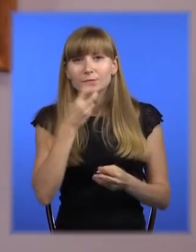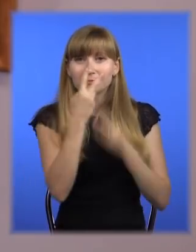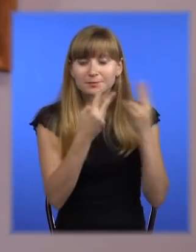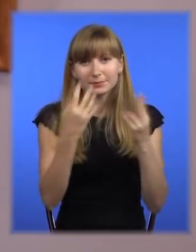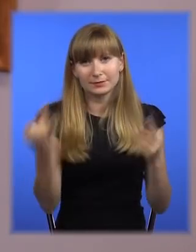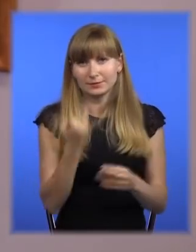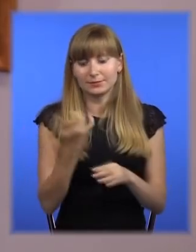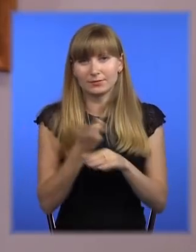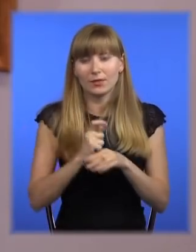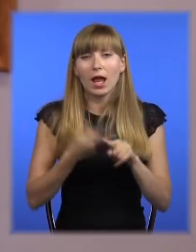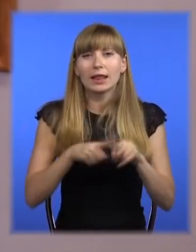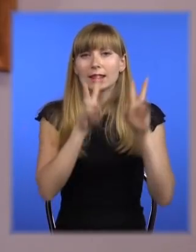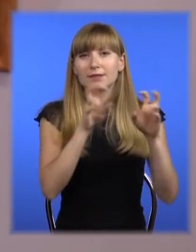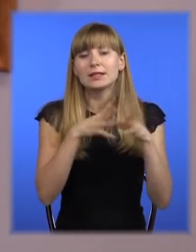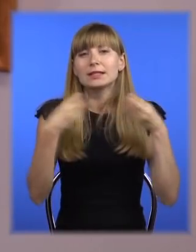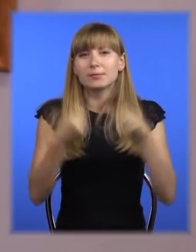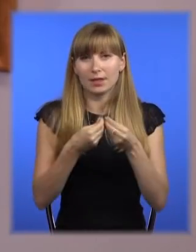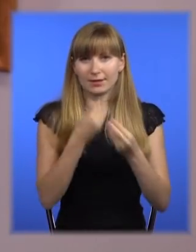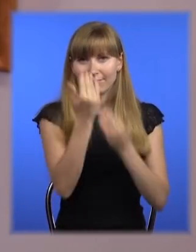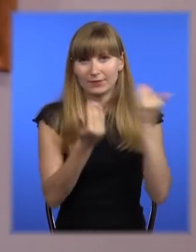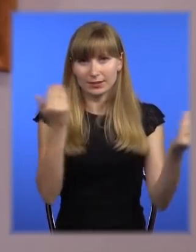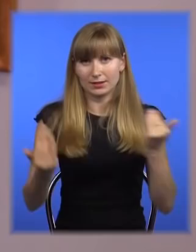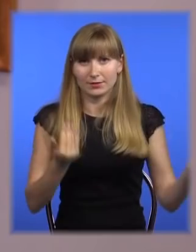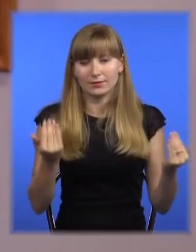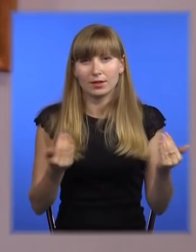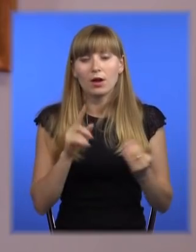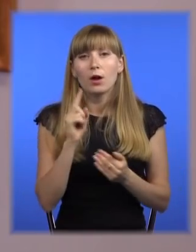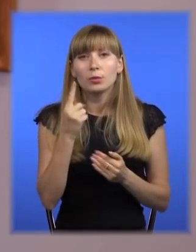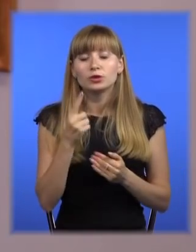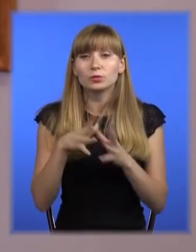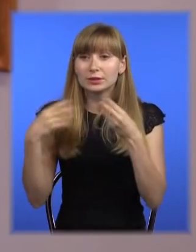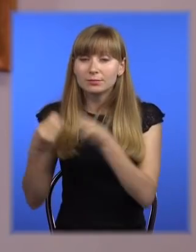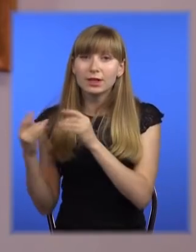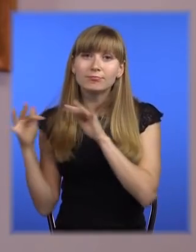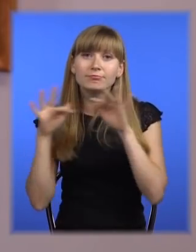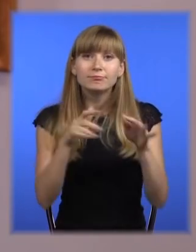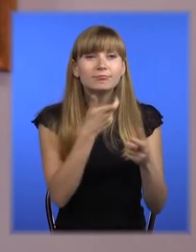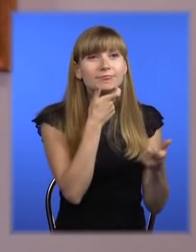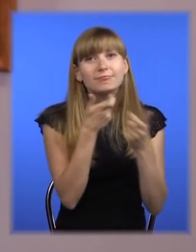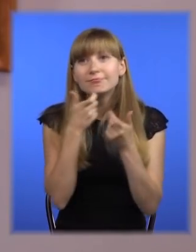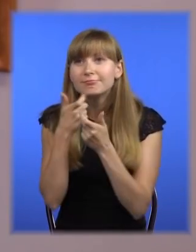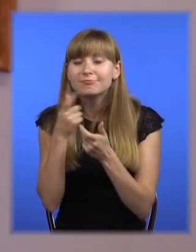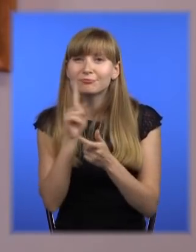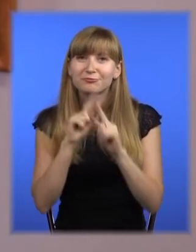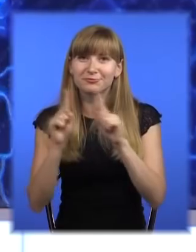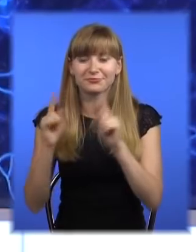скажу, это семейная выставка получилась, потому что интересно прийти с семьей, вот, и каждый находит в ней что-то